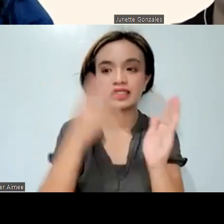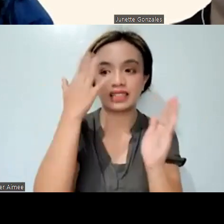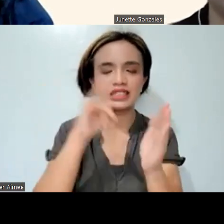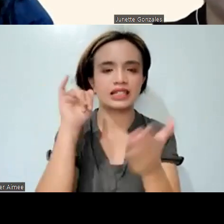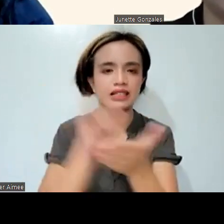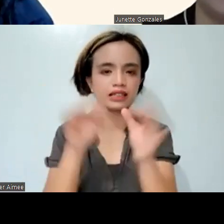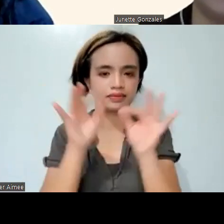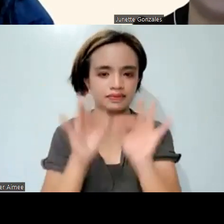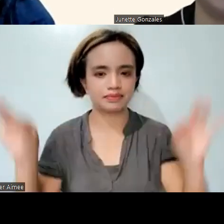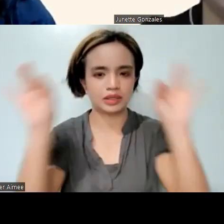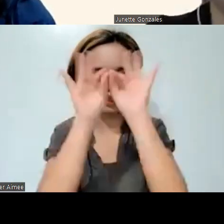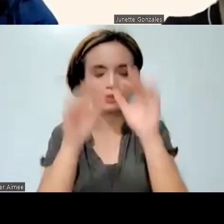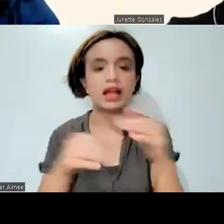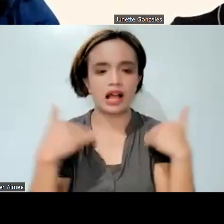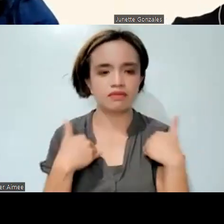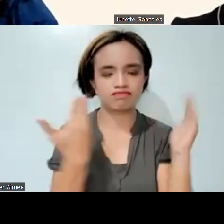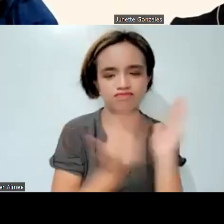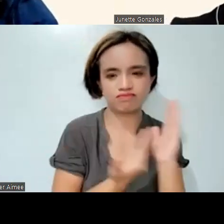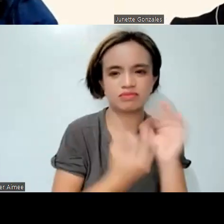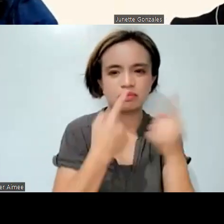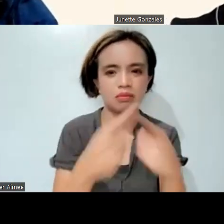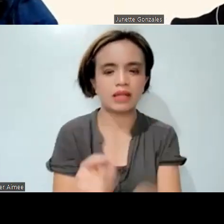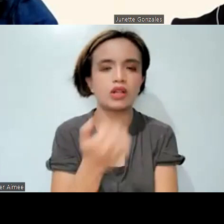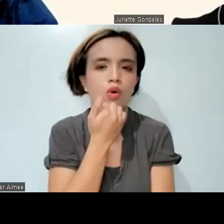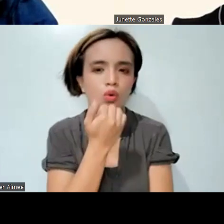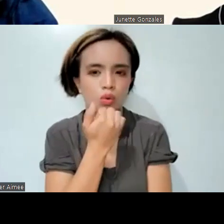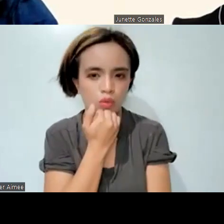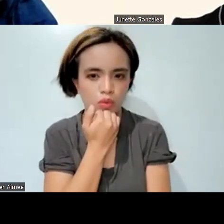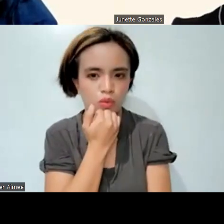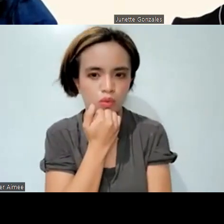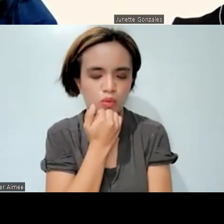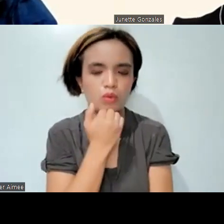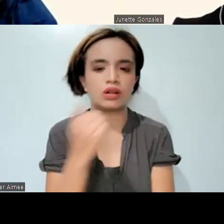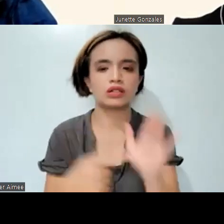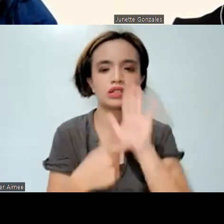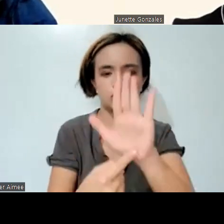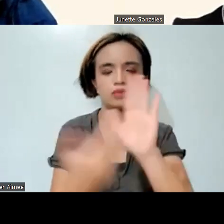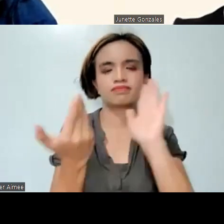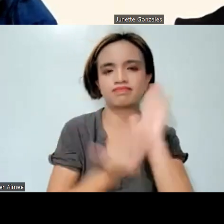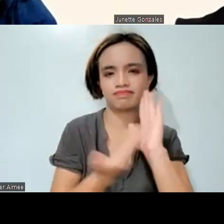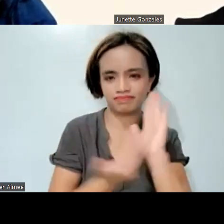na meron ngang ebidensya pero mali naman pala yung inihaharap nila na ebidensya.